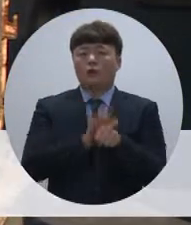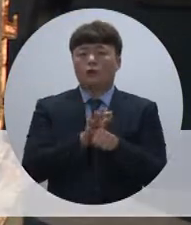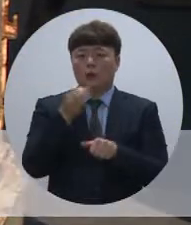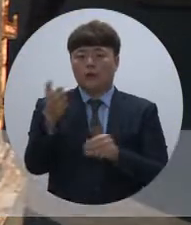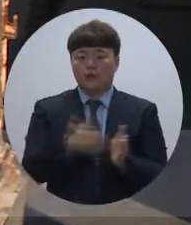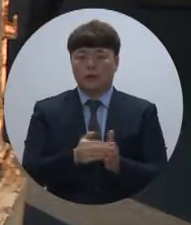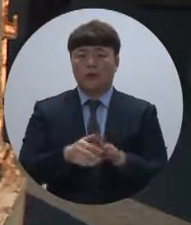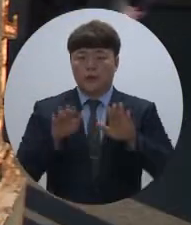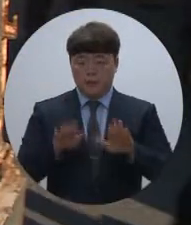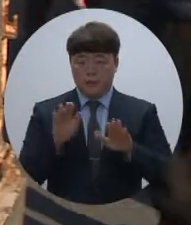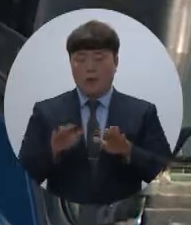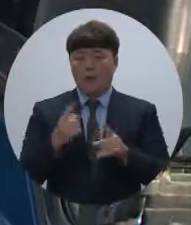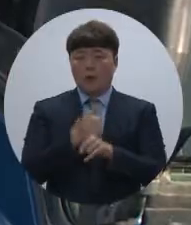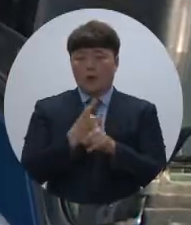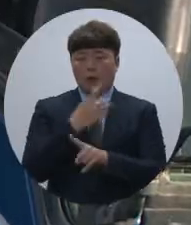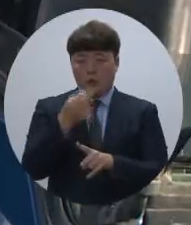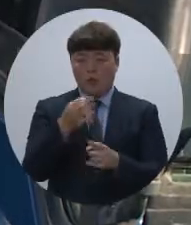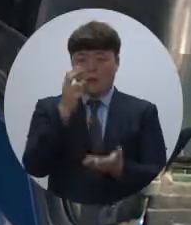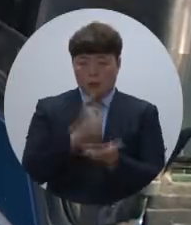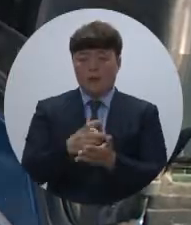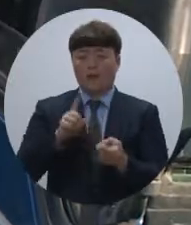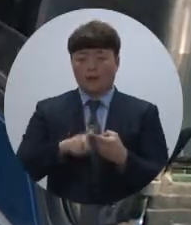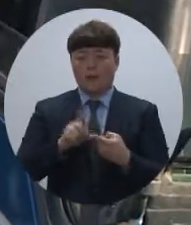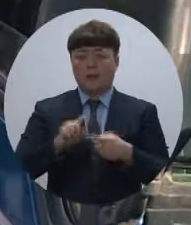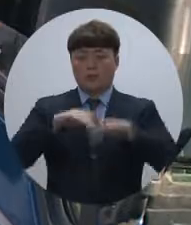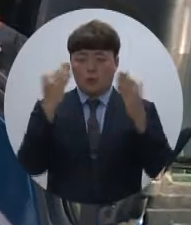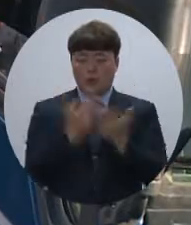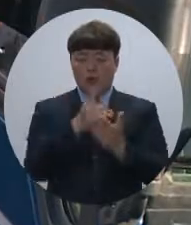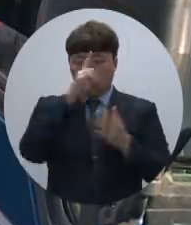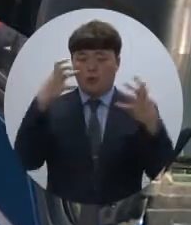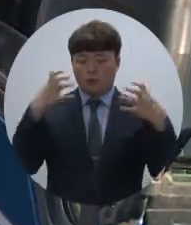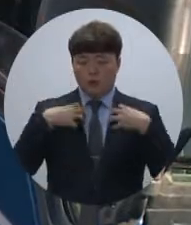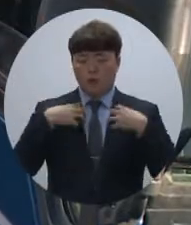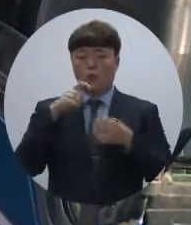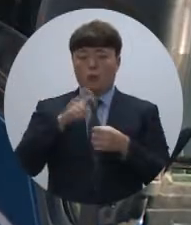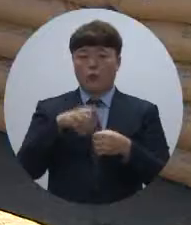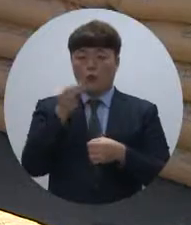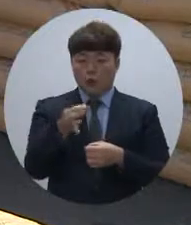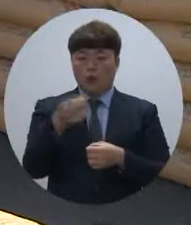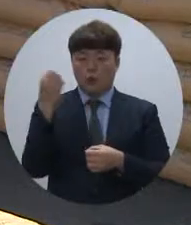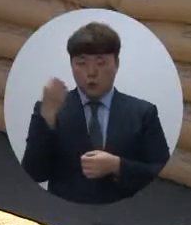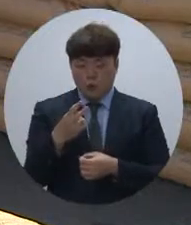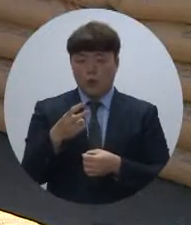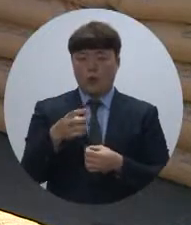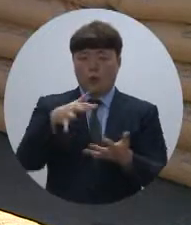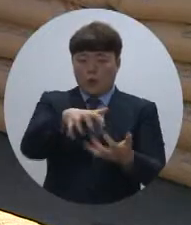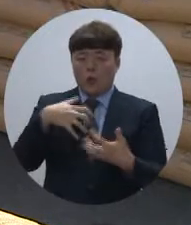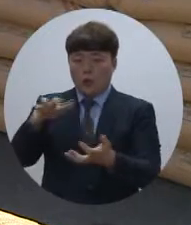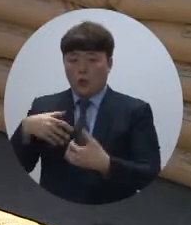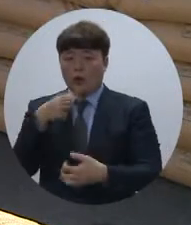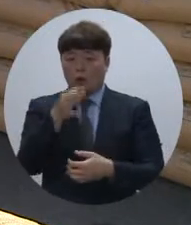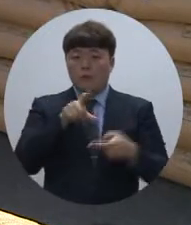2019년산 쌀 변동직불금은 벼 재배 농업인에게 정부에서 정한 쌀 목표 가격 대비 그해 수확기 산지